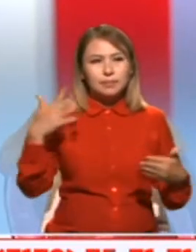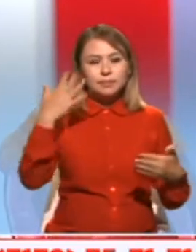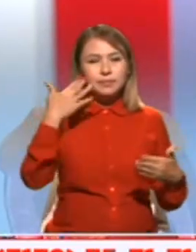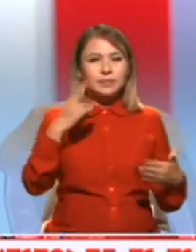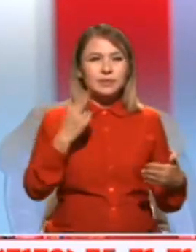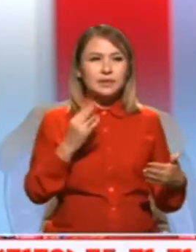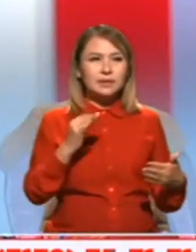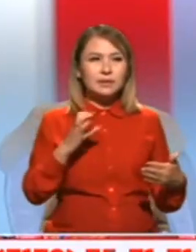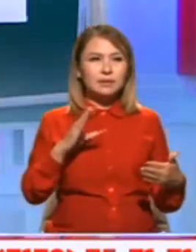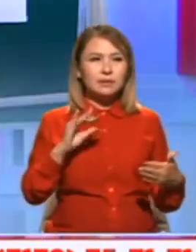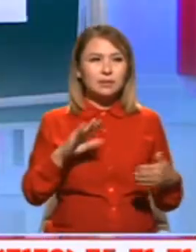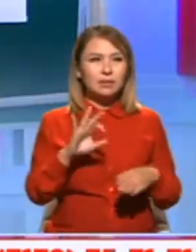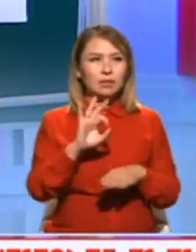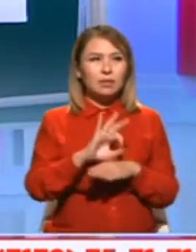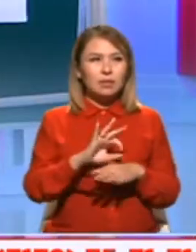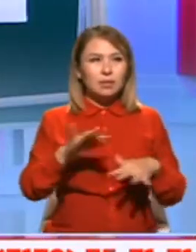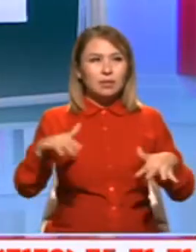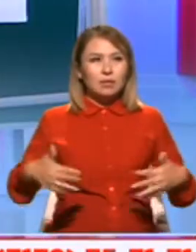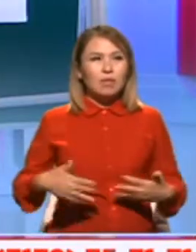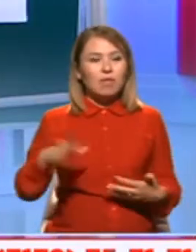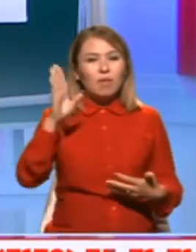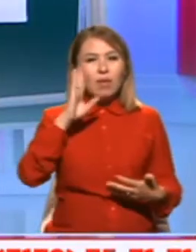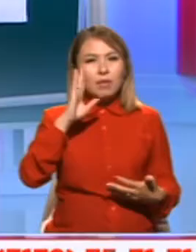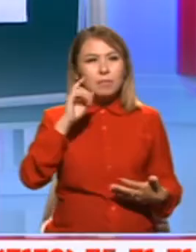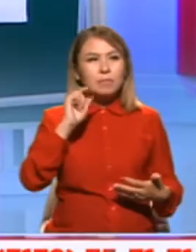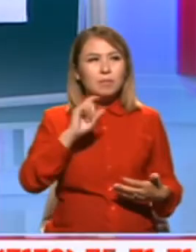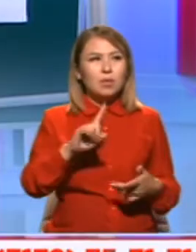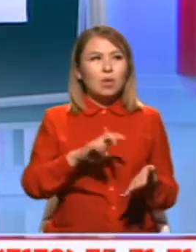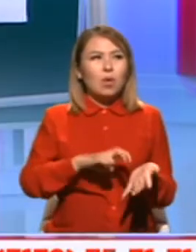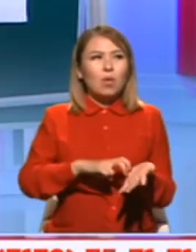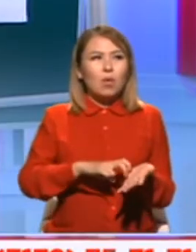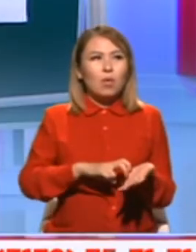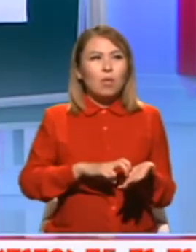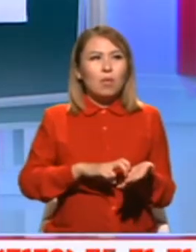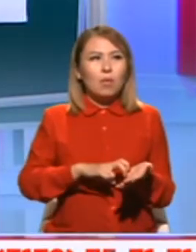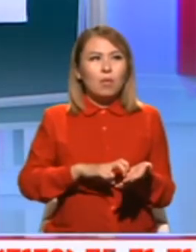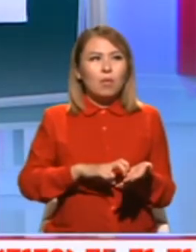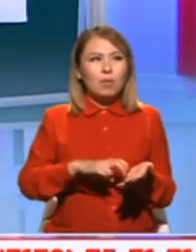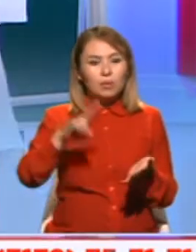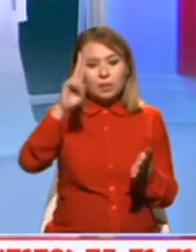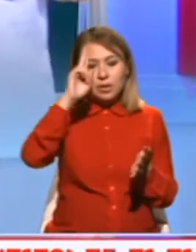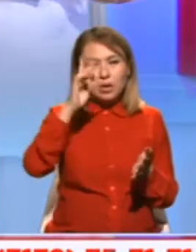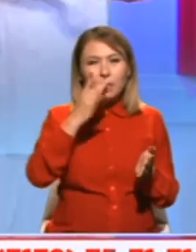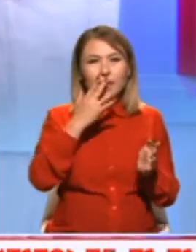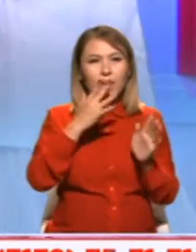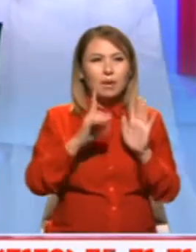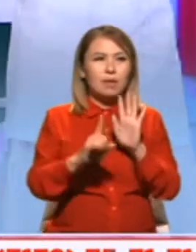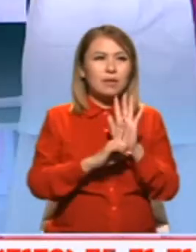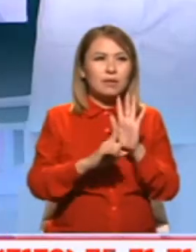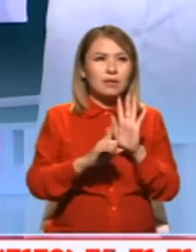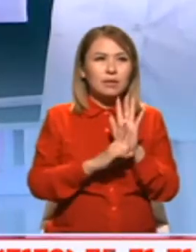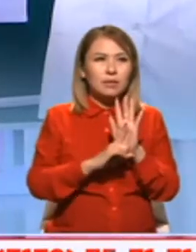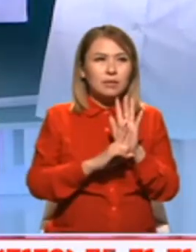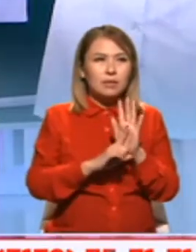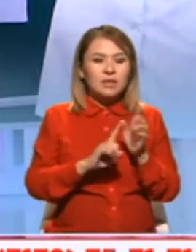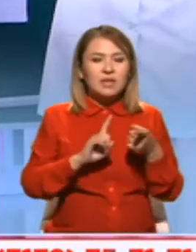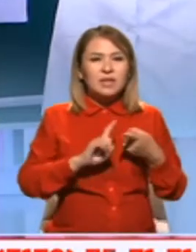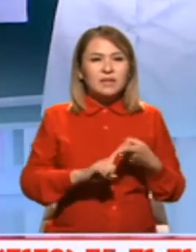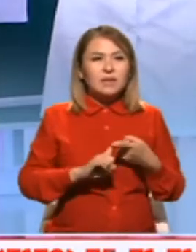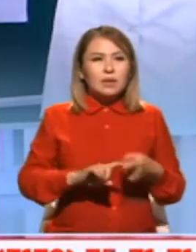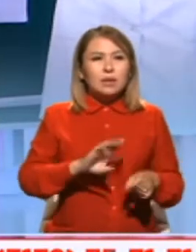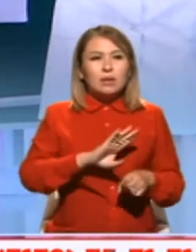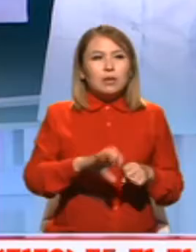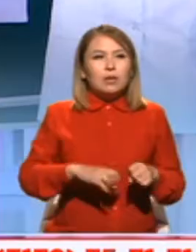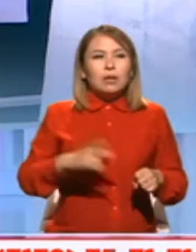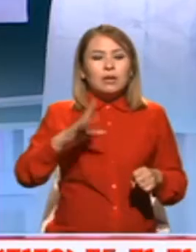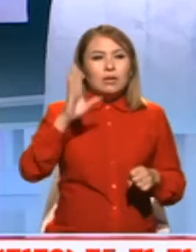көп жағдайда біз керісінше суды аз ішіп қоямыз. Өйткені қорқыныш сезімі бар ғой. Дәретханаға бармау үшін. Бірақ бізге инфекцияны жою үшін су керек.